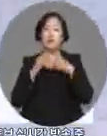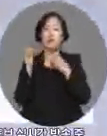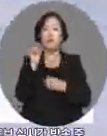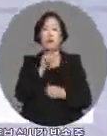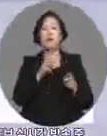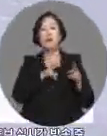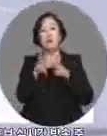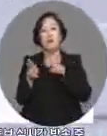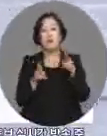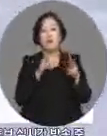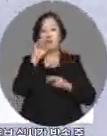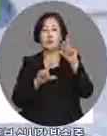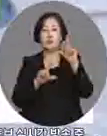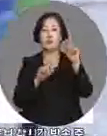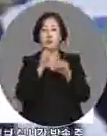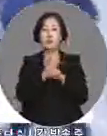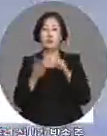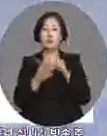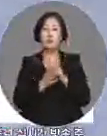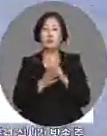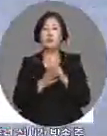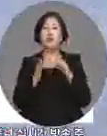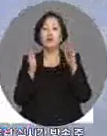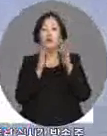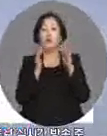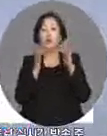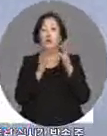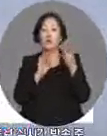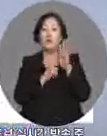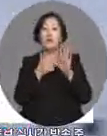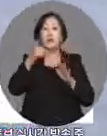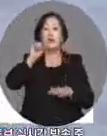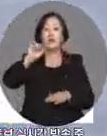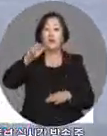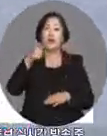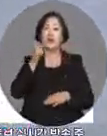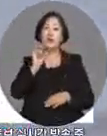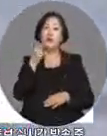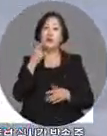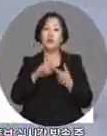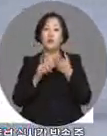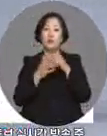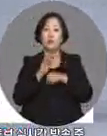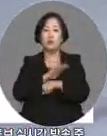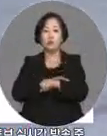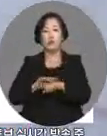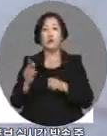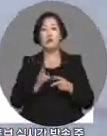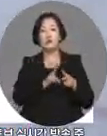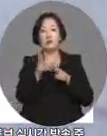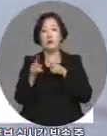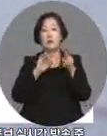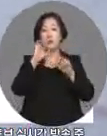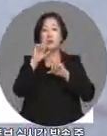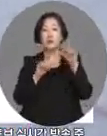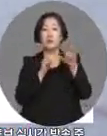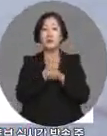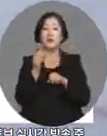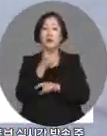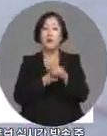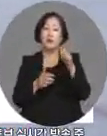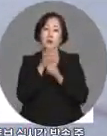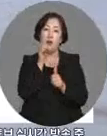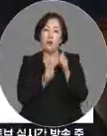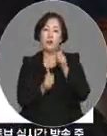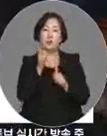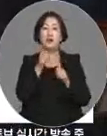뽐냅니다. 유튜브 스타로도 큰 인기를 끌고 있는 곽윤기 선수도 녹슬지 않은 기량을 선보입니다. 박진감 넘치는